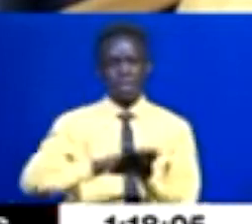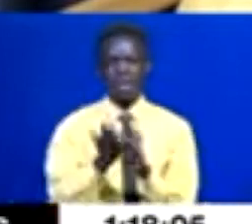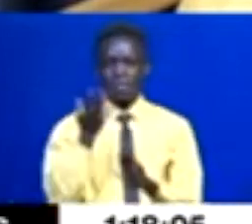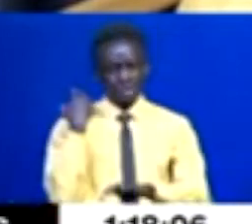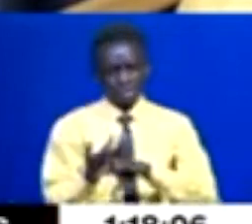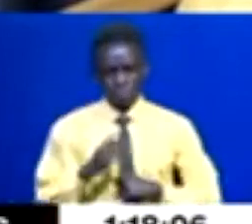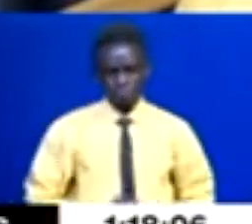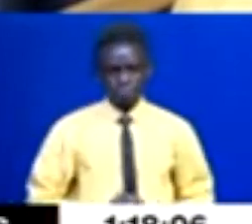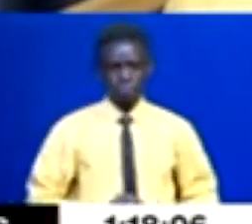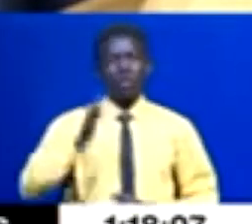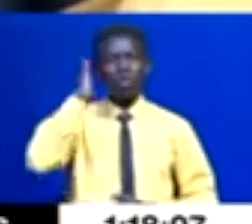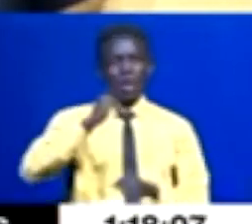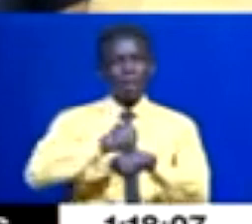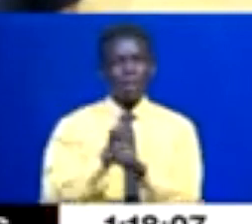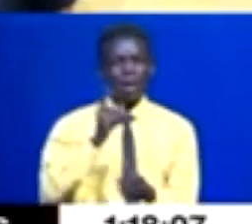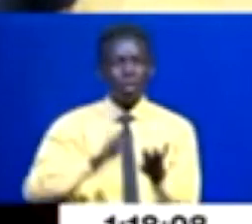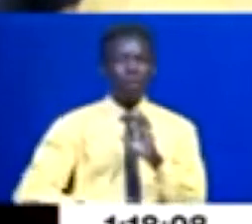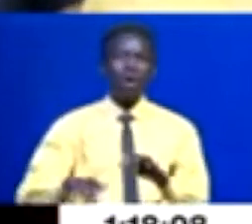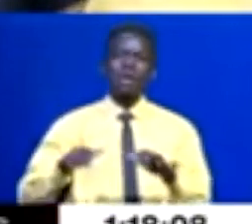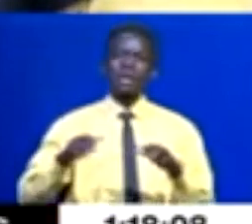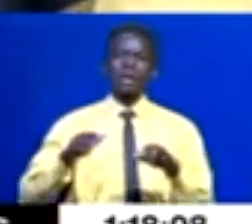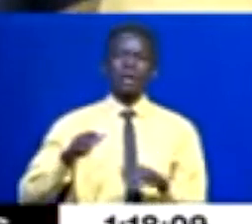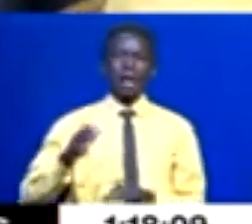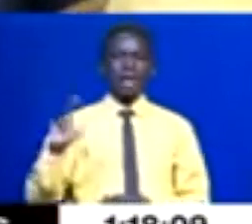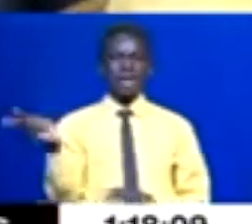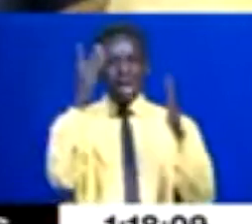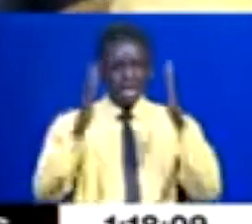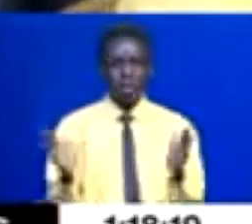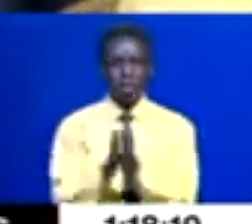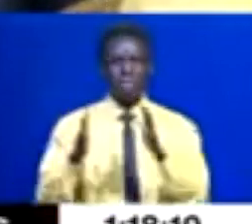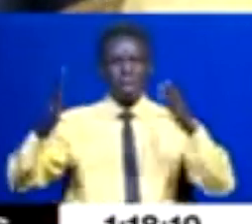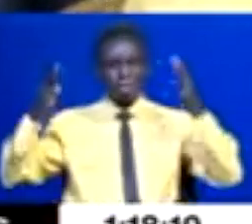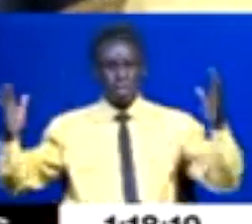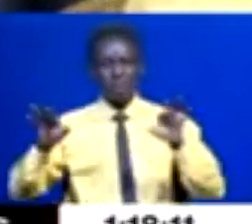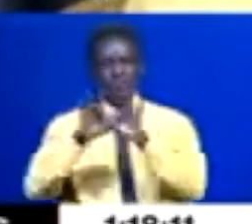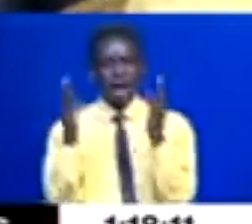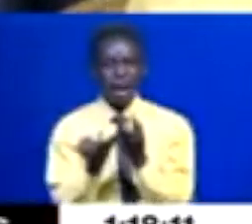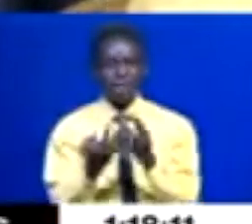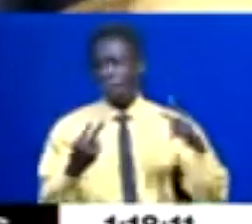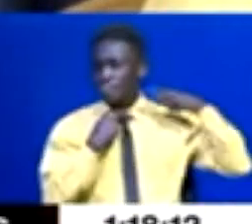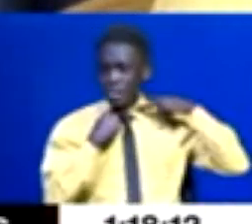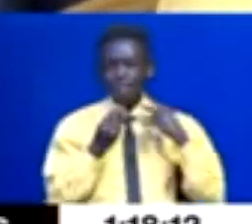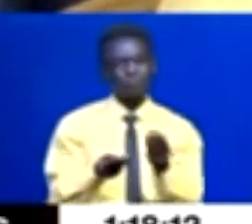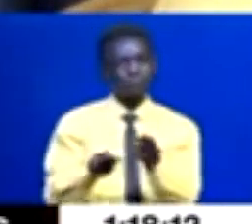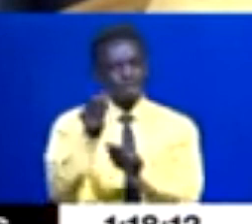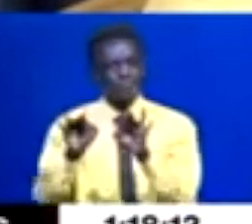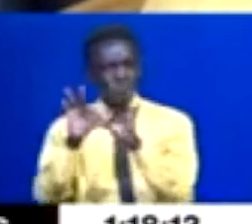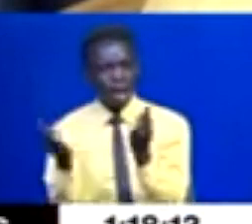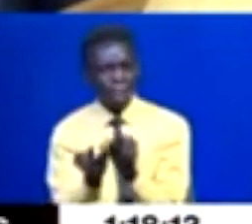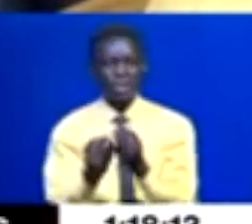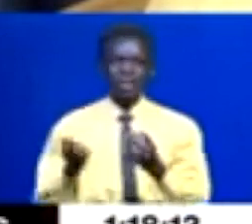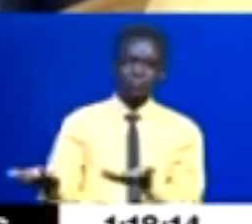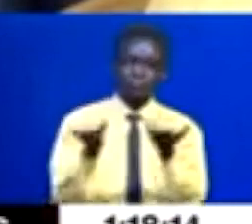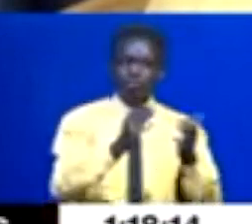Itafanya mwananchi mwenye familia kubwa ashindwe kulisha familia yake, kuwasomesha, mbali